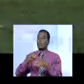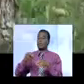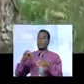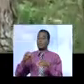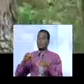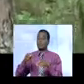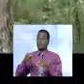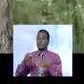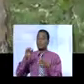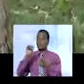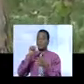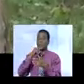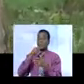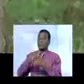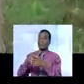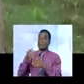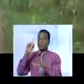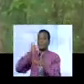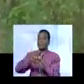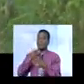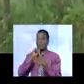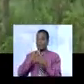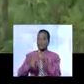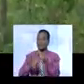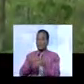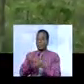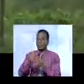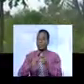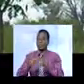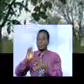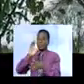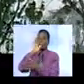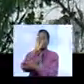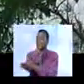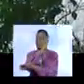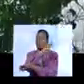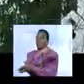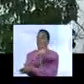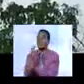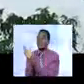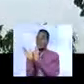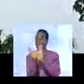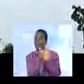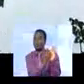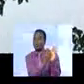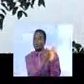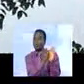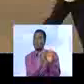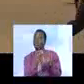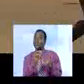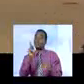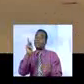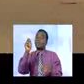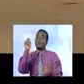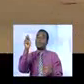partenariat. Celle-ci porte sur la gestion de la forêt classée de Kani Bandama